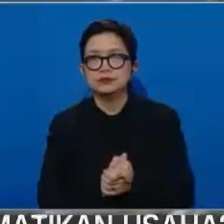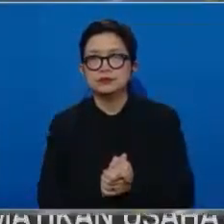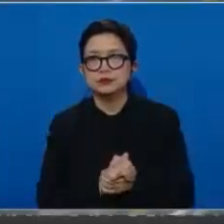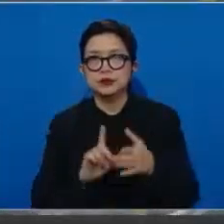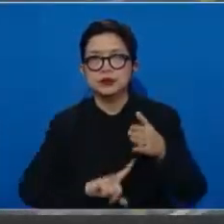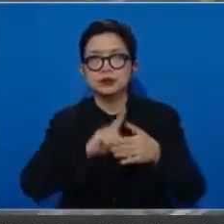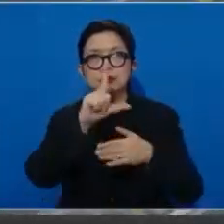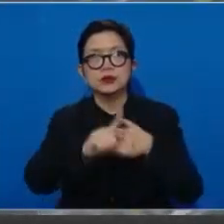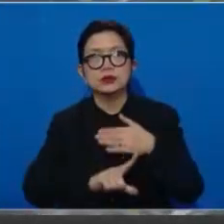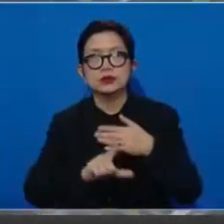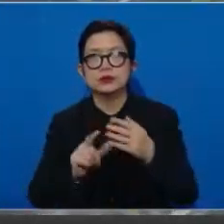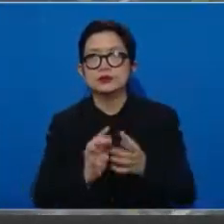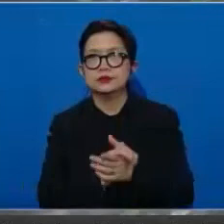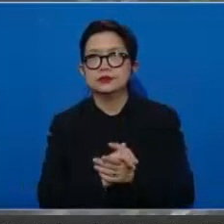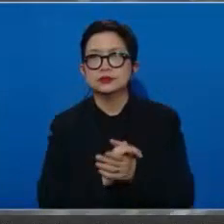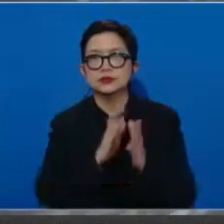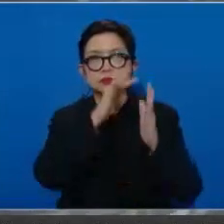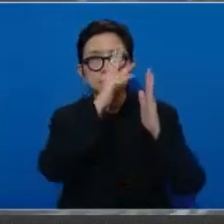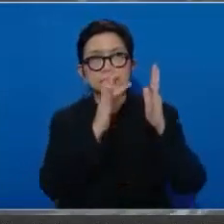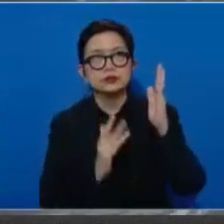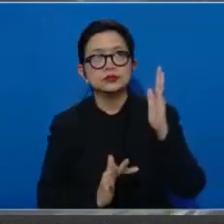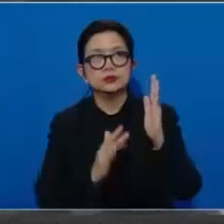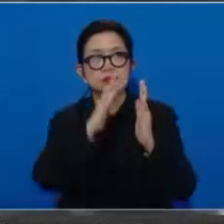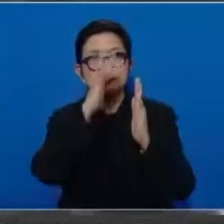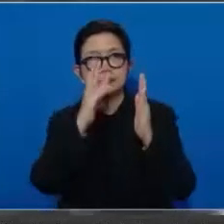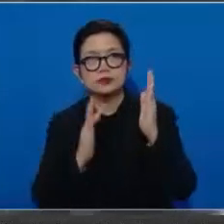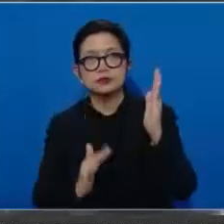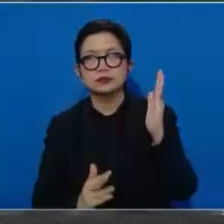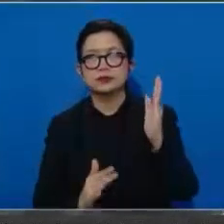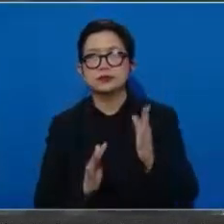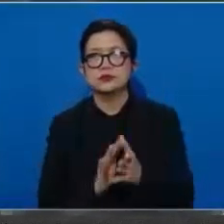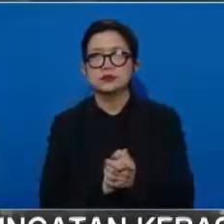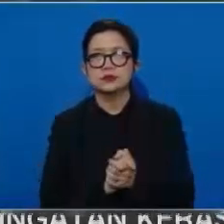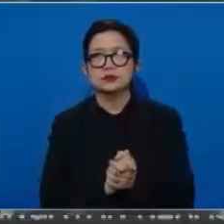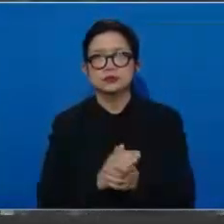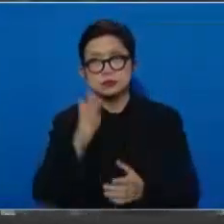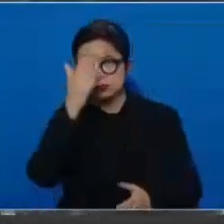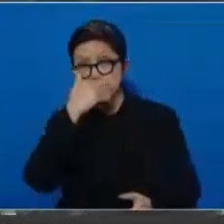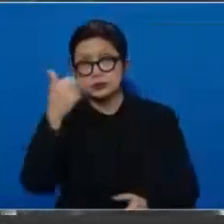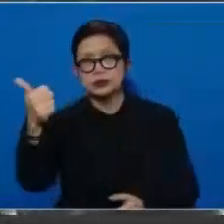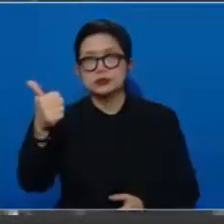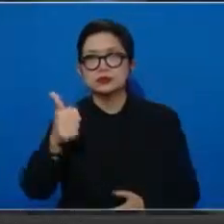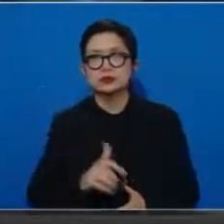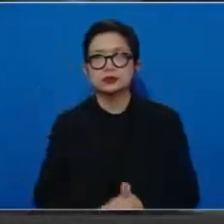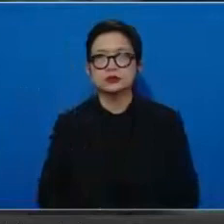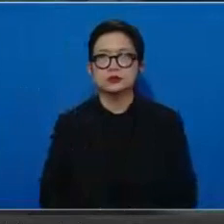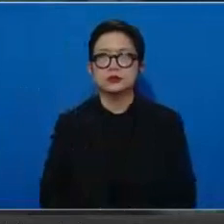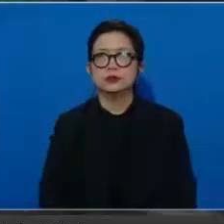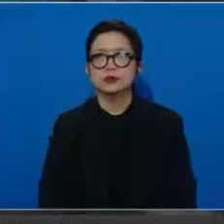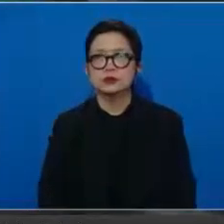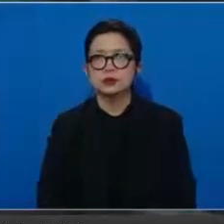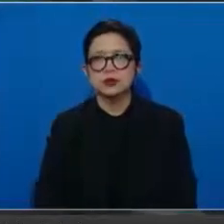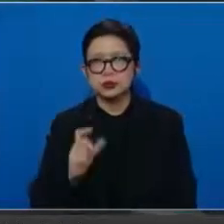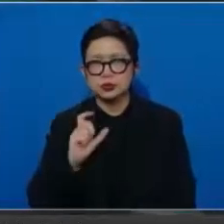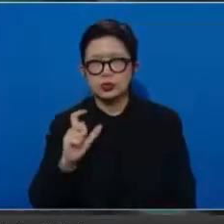Selain itu, formasi sumber air yang nampak seperti tirai membuat air terjun menjadi pemandangan yang indah dan cocok untuk latar